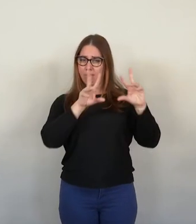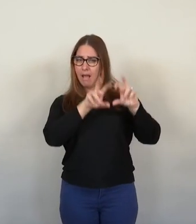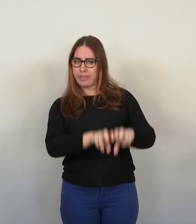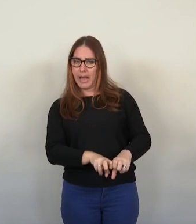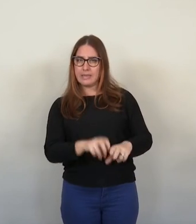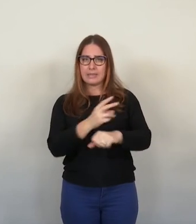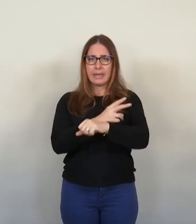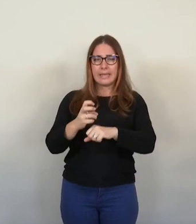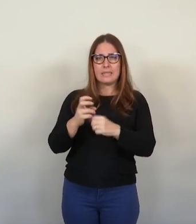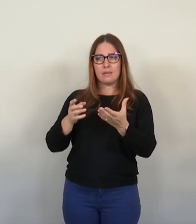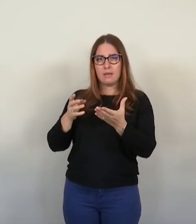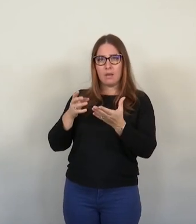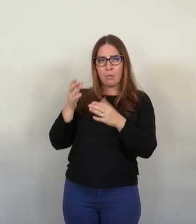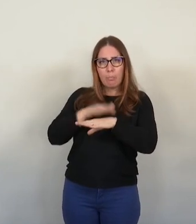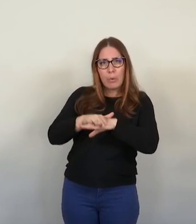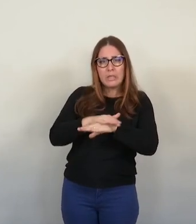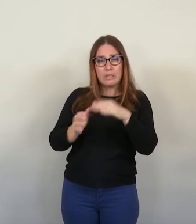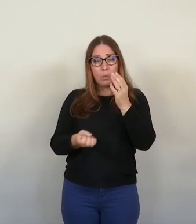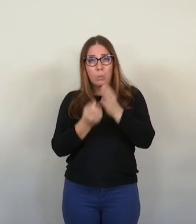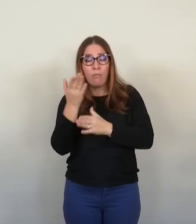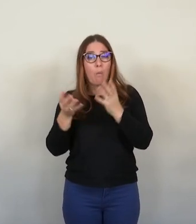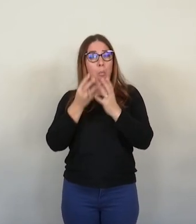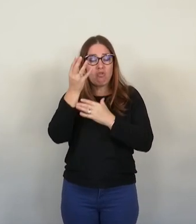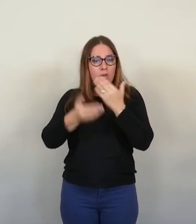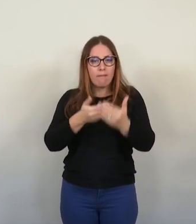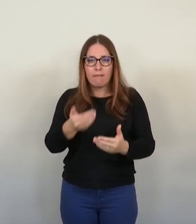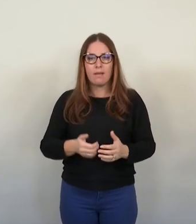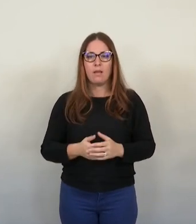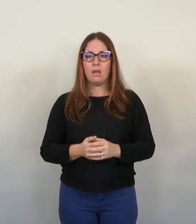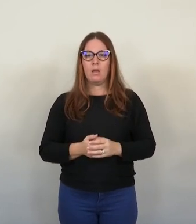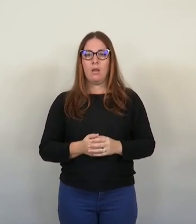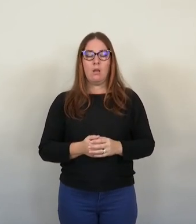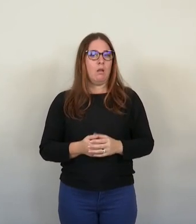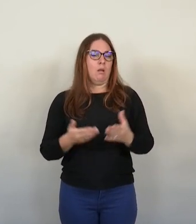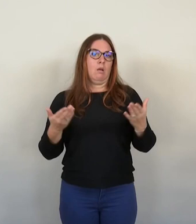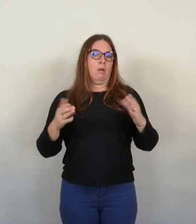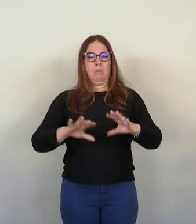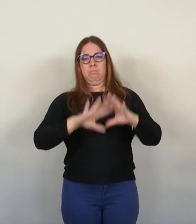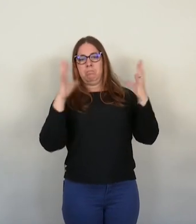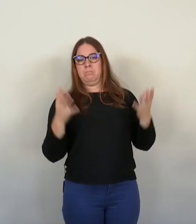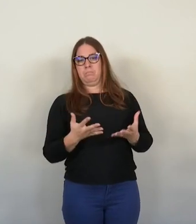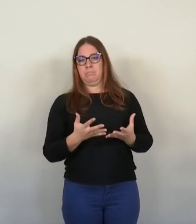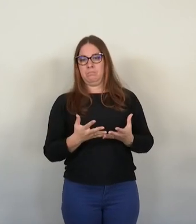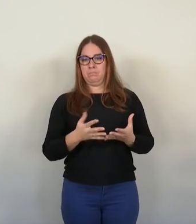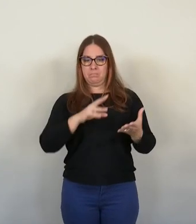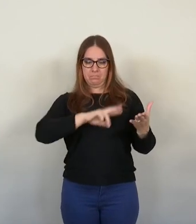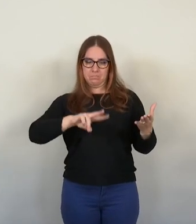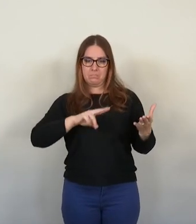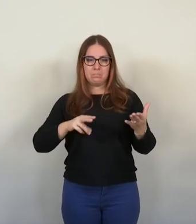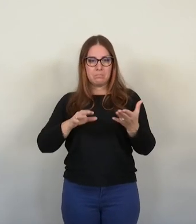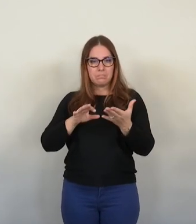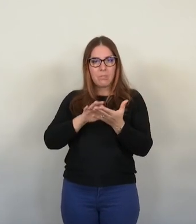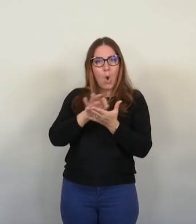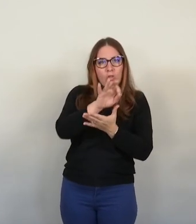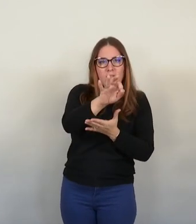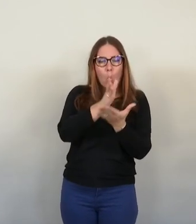politiques de cette nouvelle dynamique alors fondamentalement quand on regarde les orientations